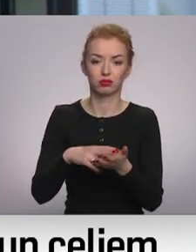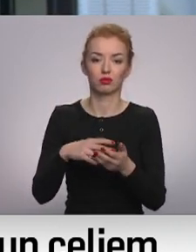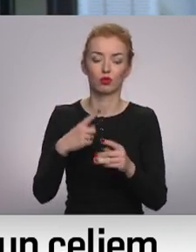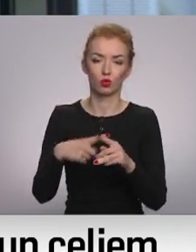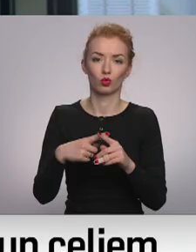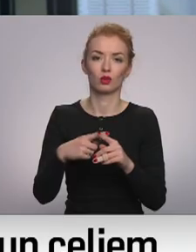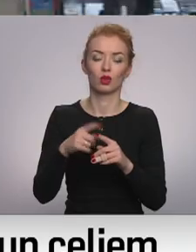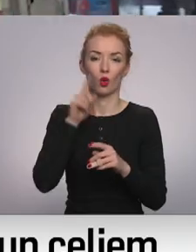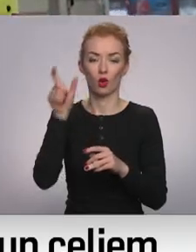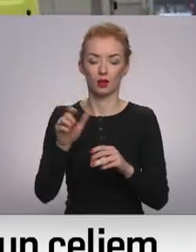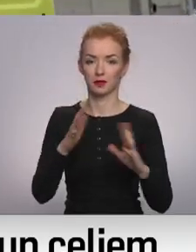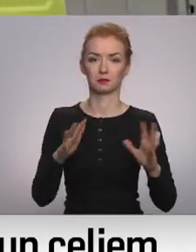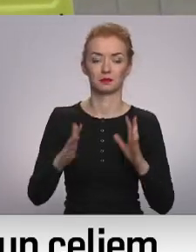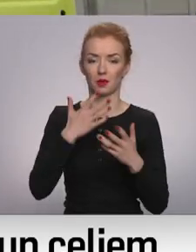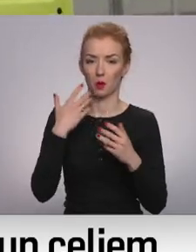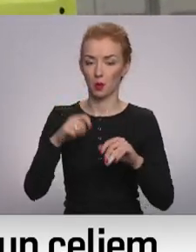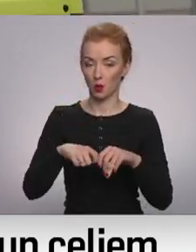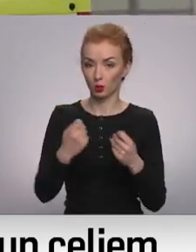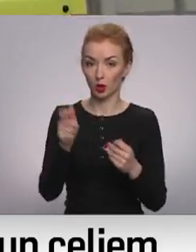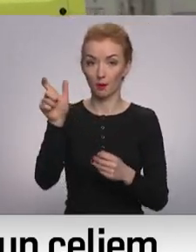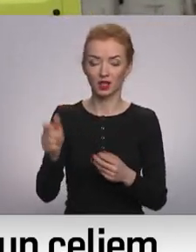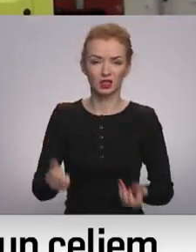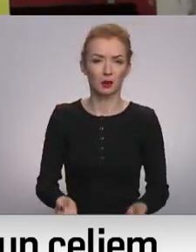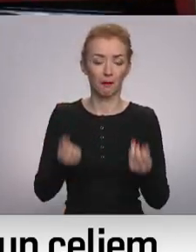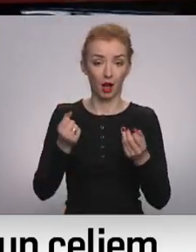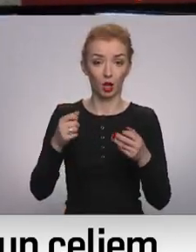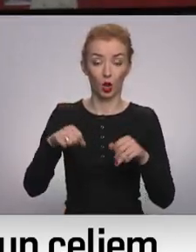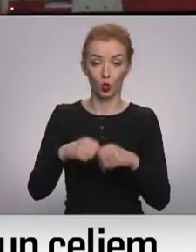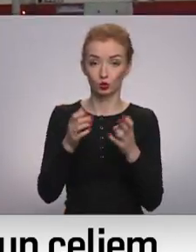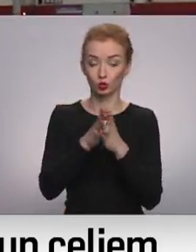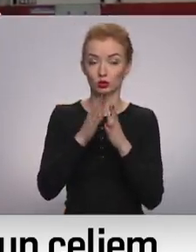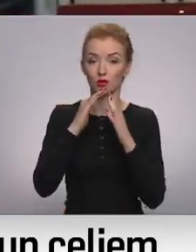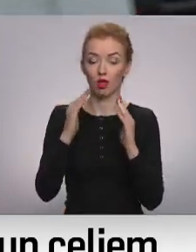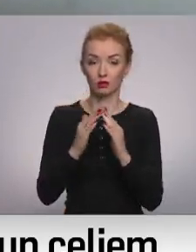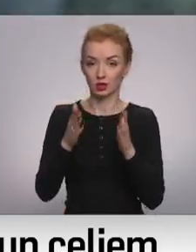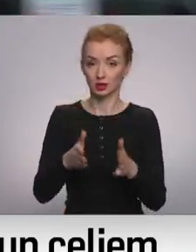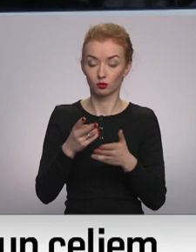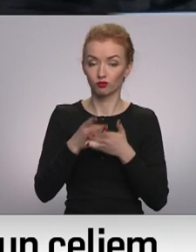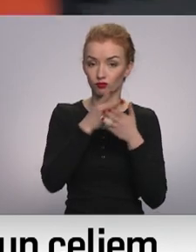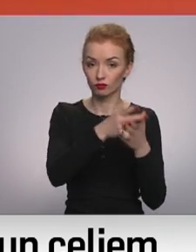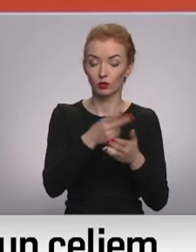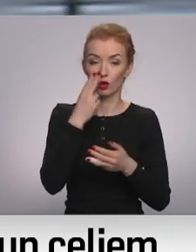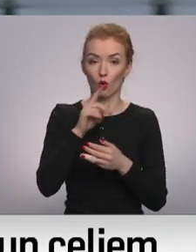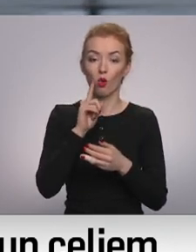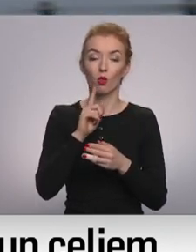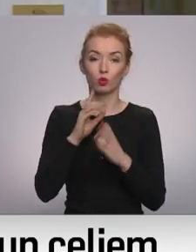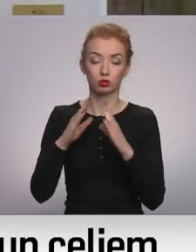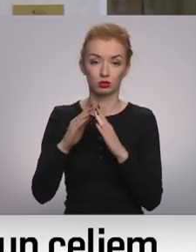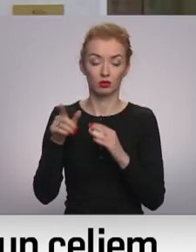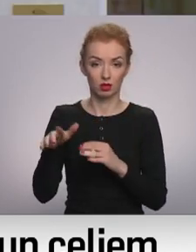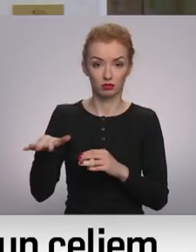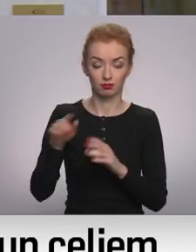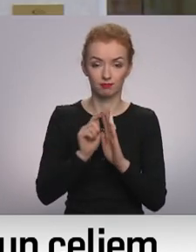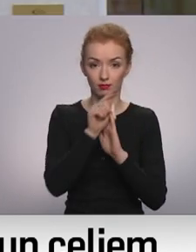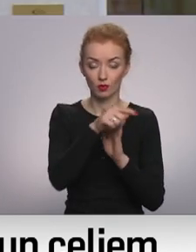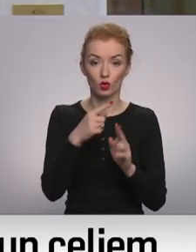negūtu lūzumu. Pacienti ar smagiem lūzumiem uz Rēzeknes slimnīcu tiek hospitalizēti arī no Ludzas medicīnas centra, kur